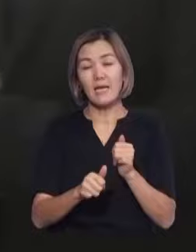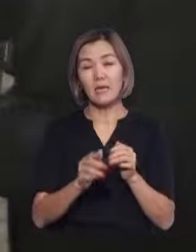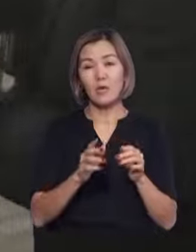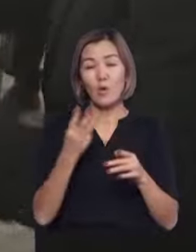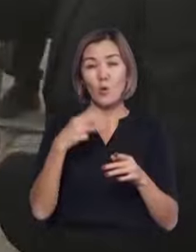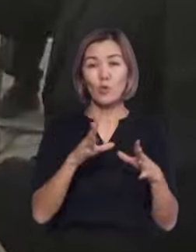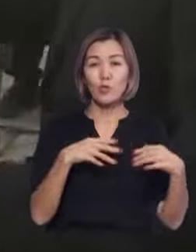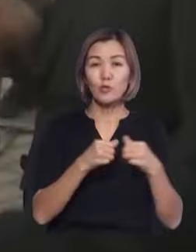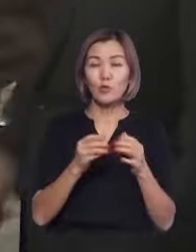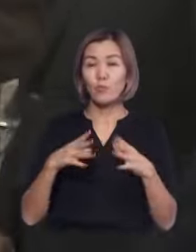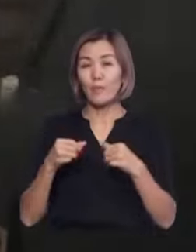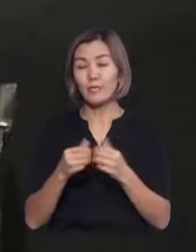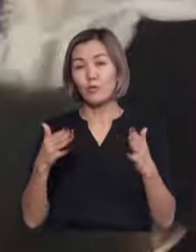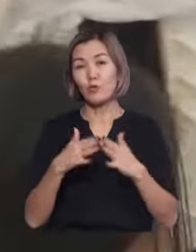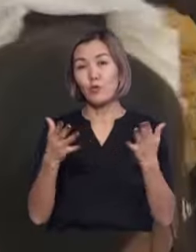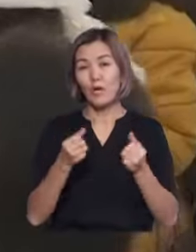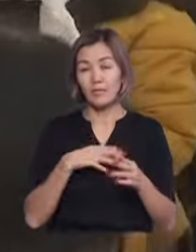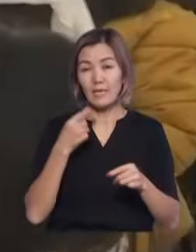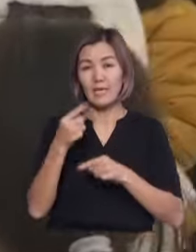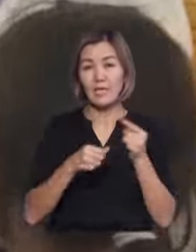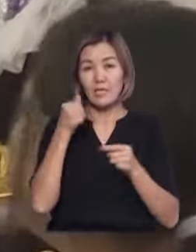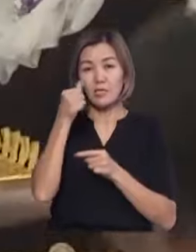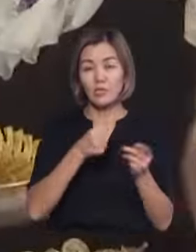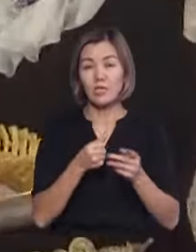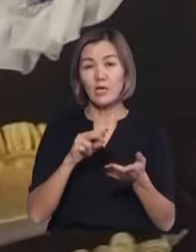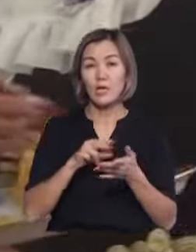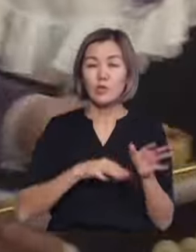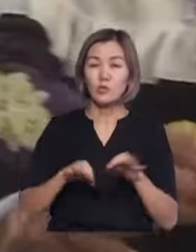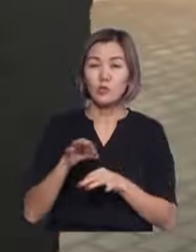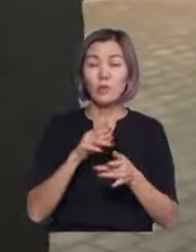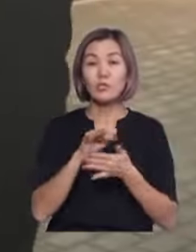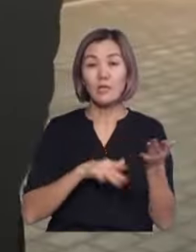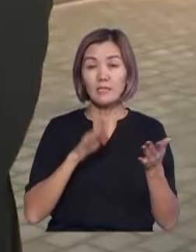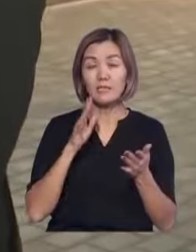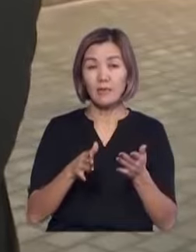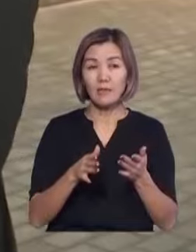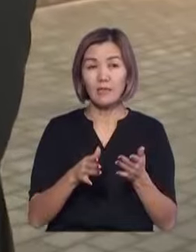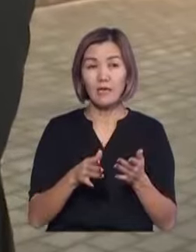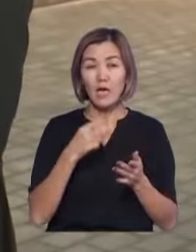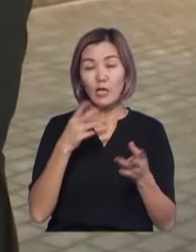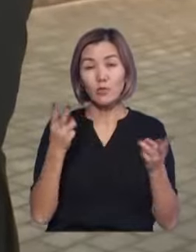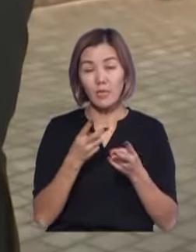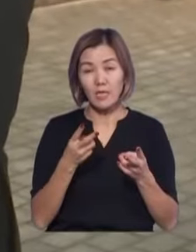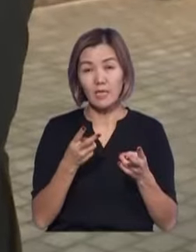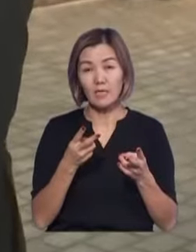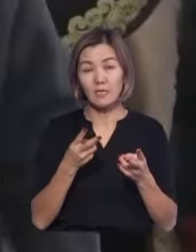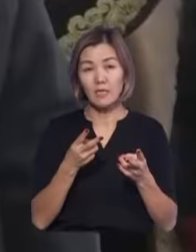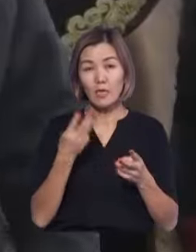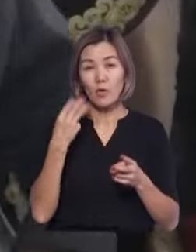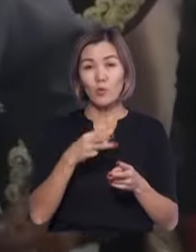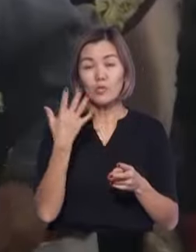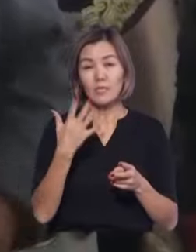30 отбасы қоныс тойын тойлады. Келесі жылы да аталмыш жоба өз жалғасын таппақ. Айта кетсек, аудан орталығында